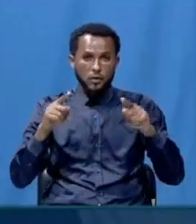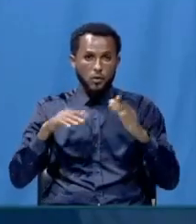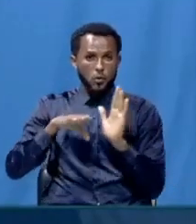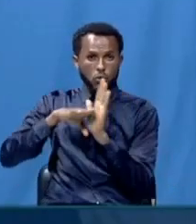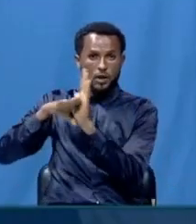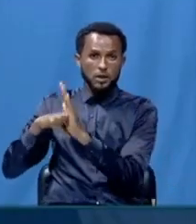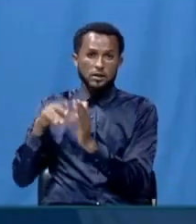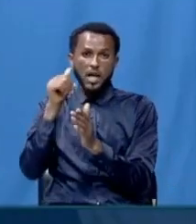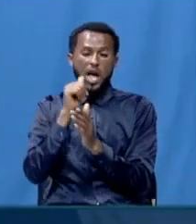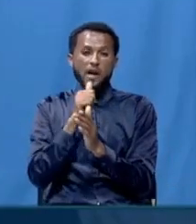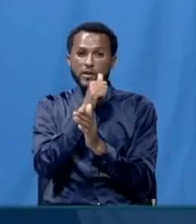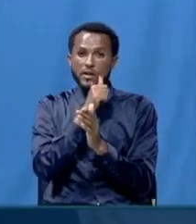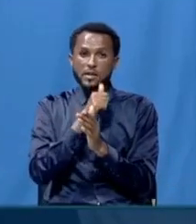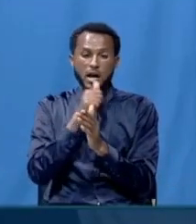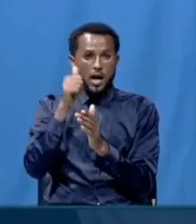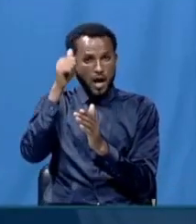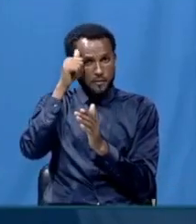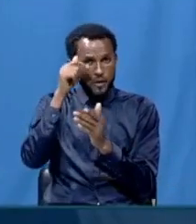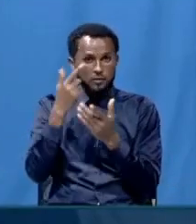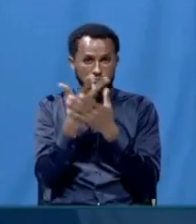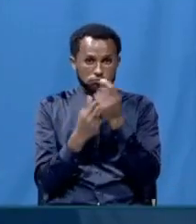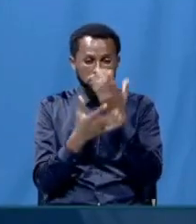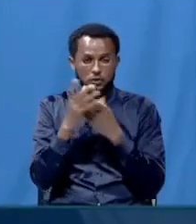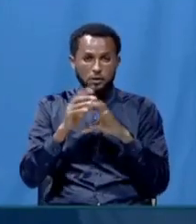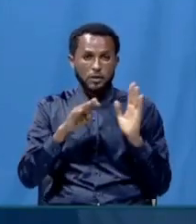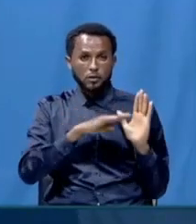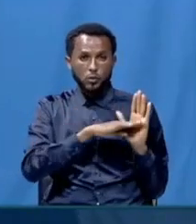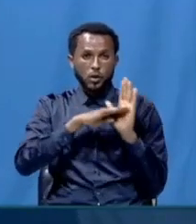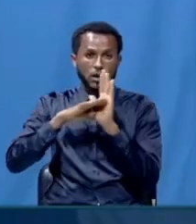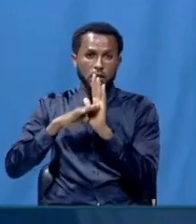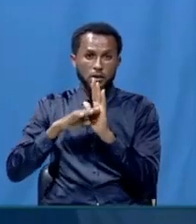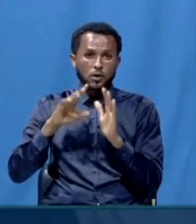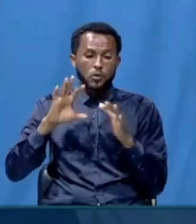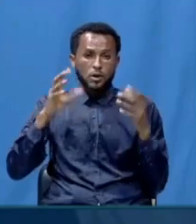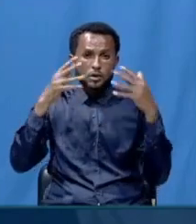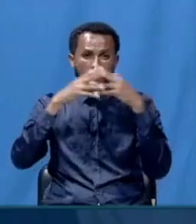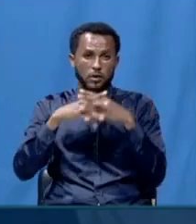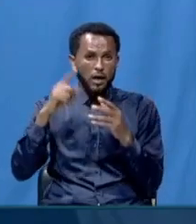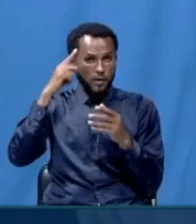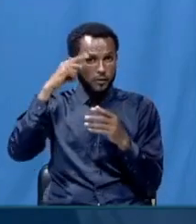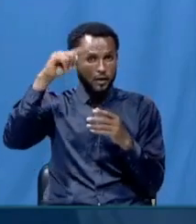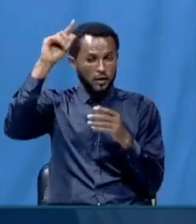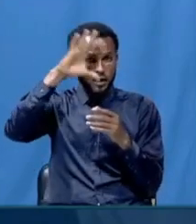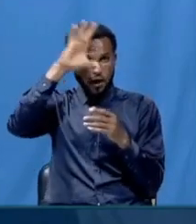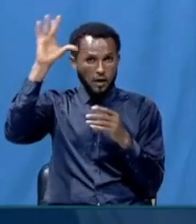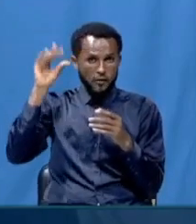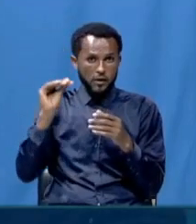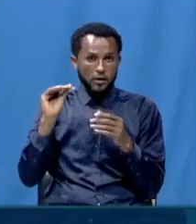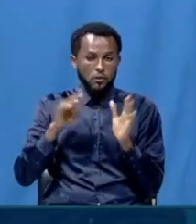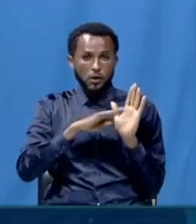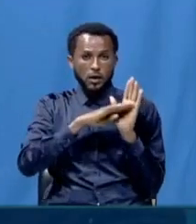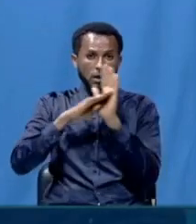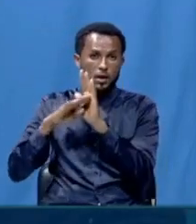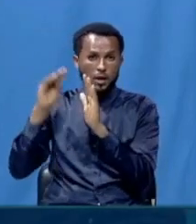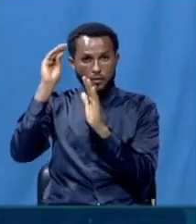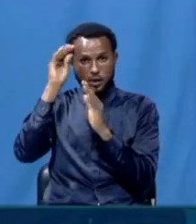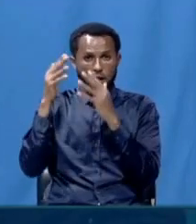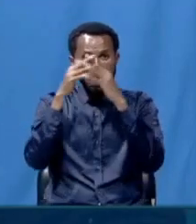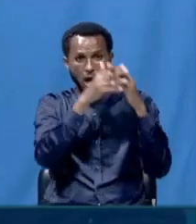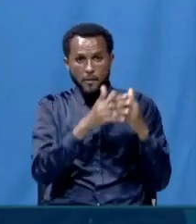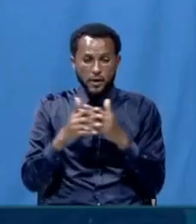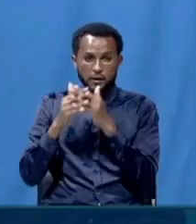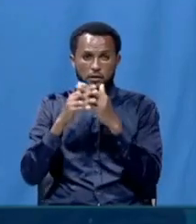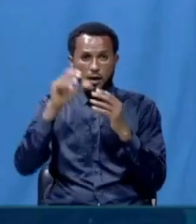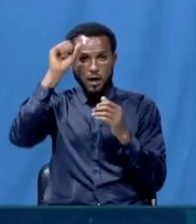ወከልቲ ጉጅለ ፋሽት አብይ አህመድ ምዝታን ዝሓበረ ኮይኑ ምስ ተወካሊ ውድብ ሕብራት ሃገራት አብቀርን አፍሪካ ተወካሊ ህብረት አውሮፓን አሜሪካን ከምኡ ድማ